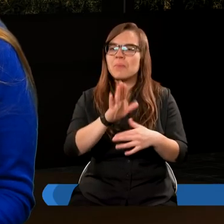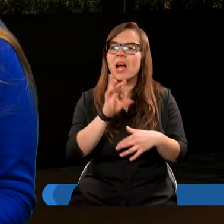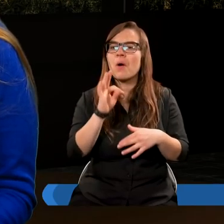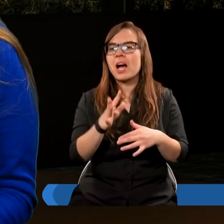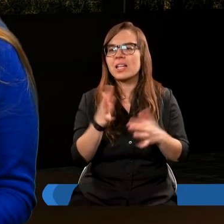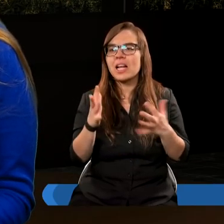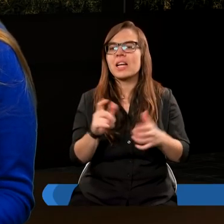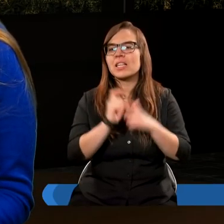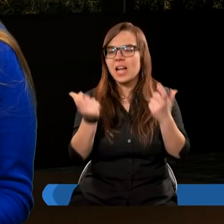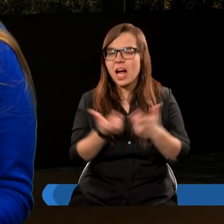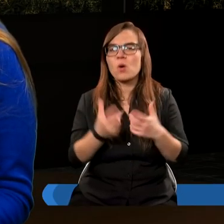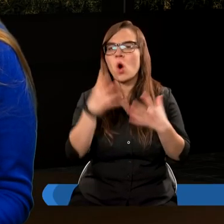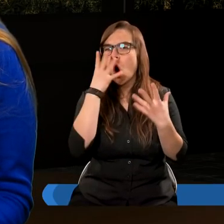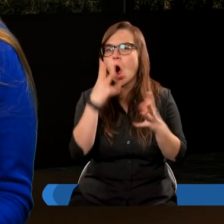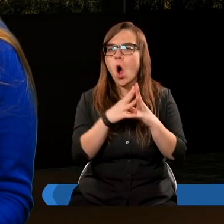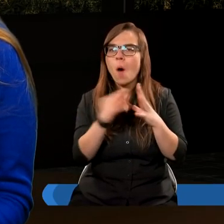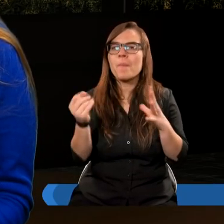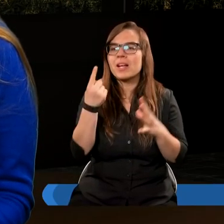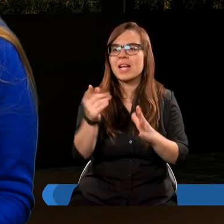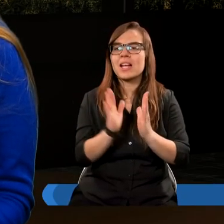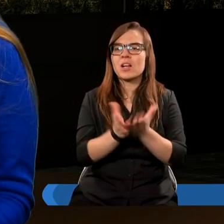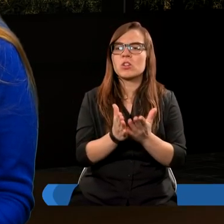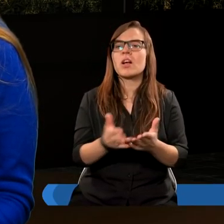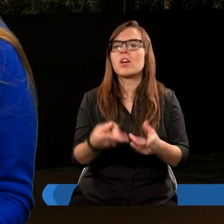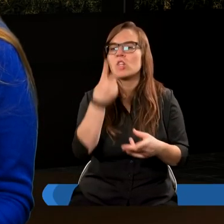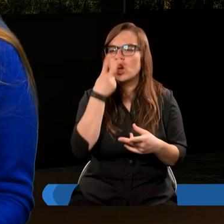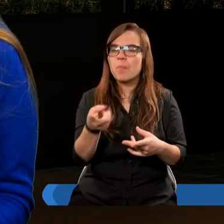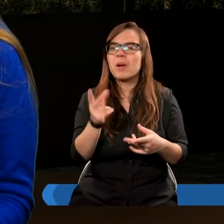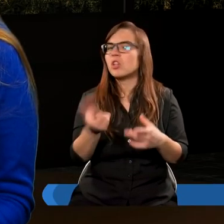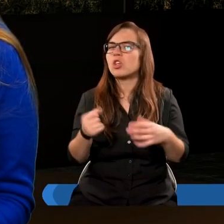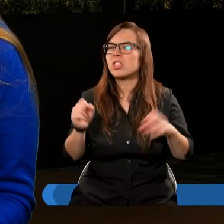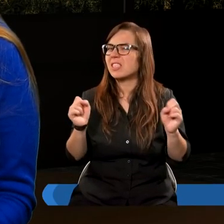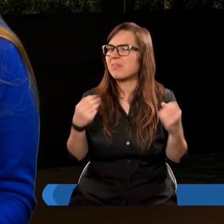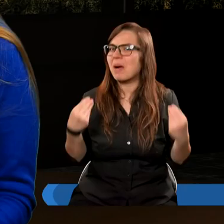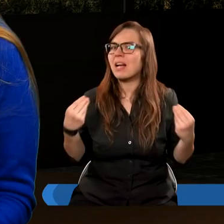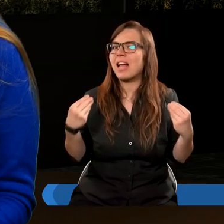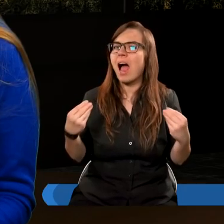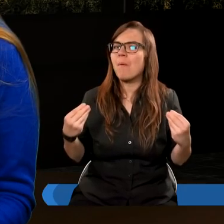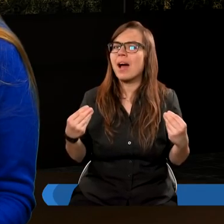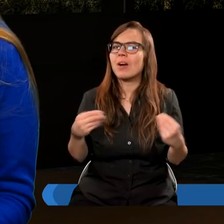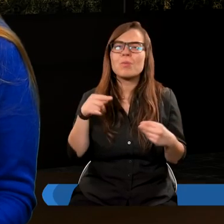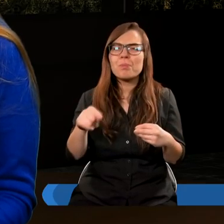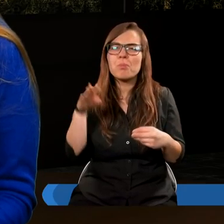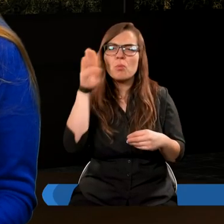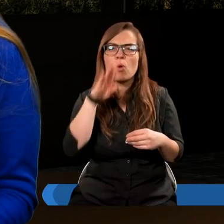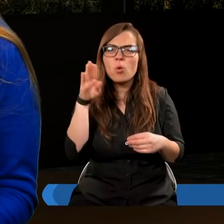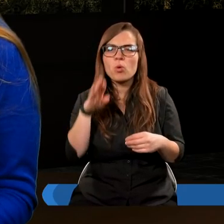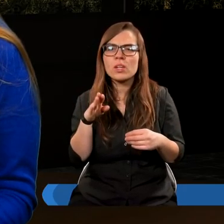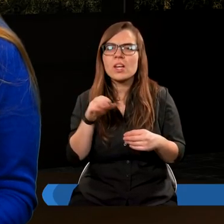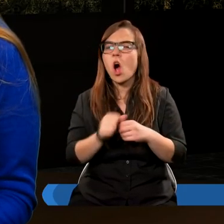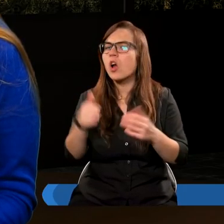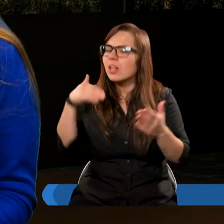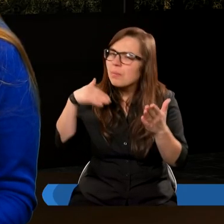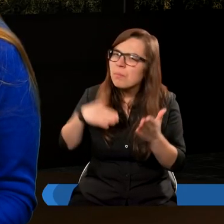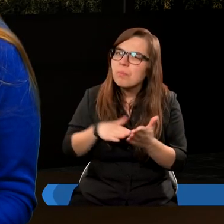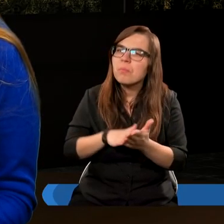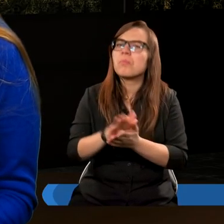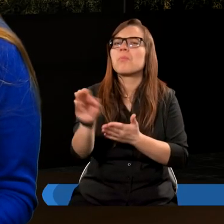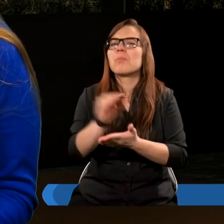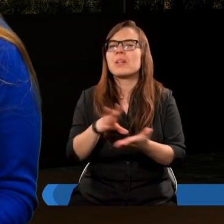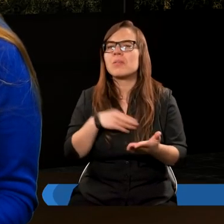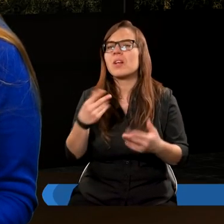całościowy obraz jednej księgi, to zobaczyła coś niesamowitego, że ten Bóg od samego początku